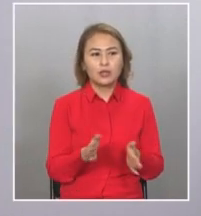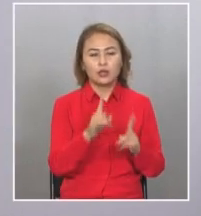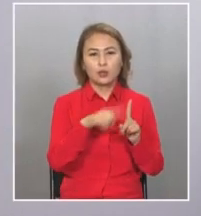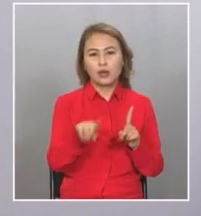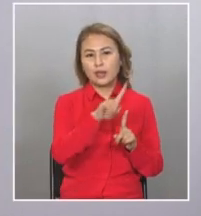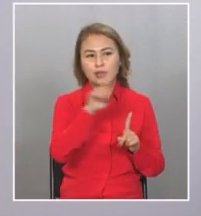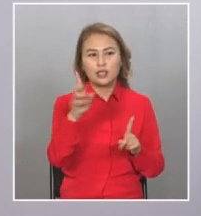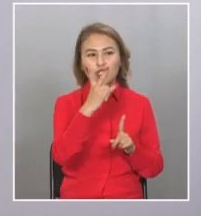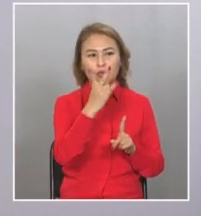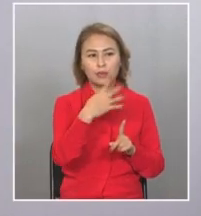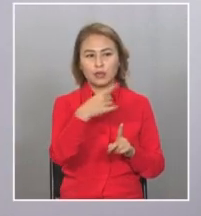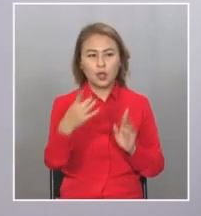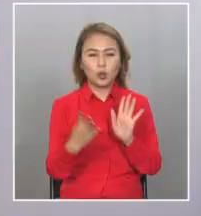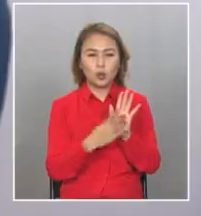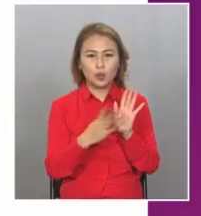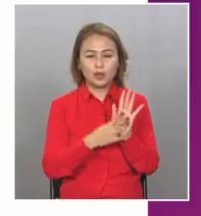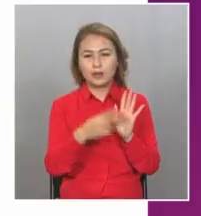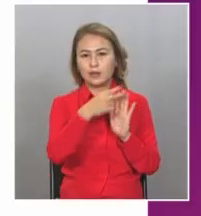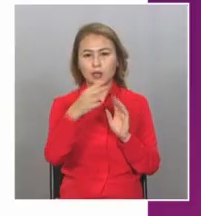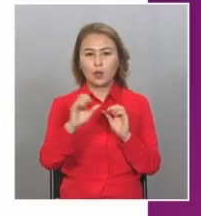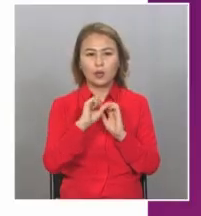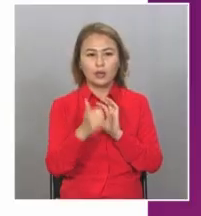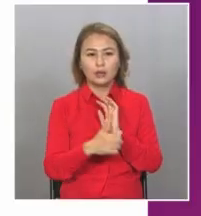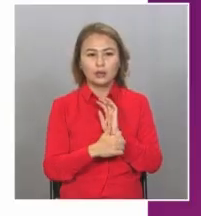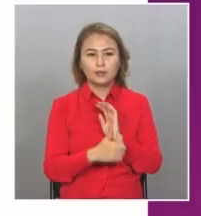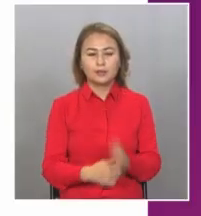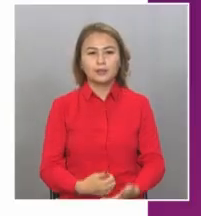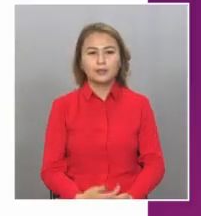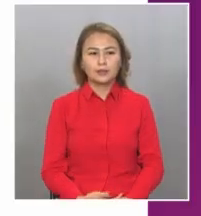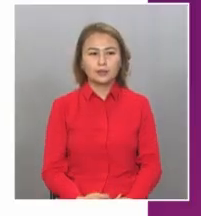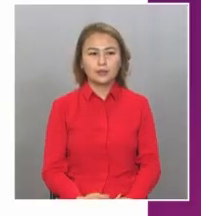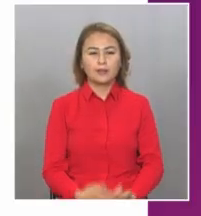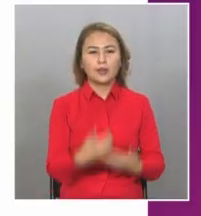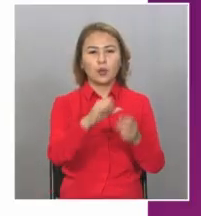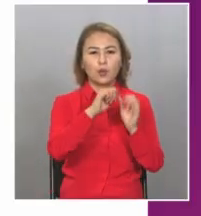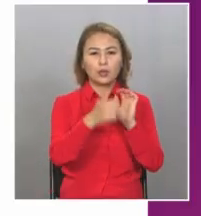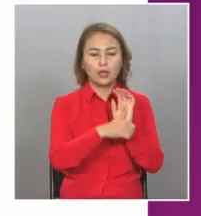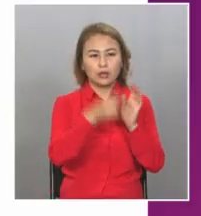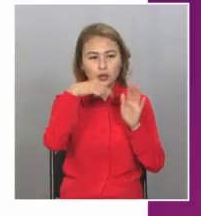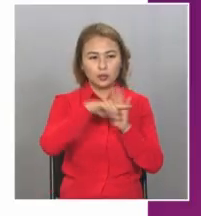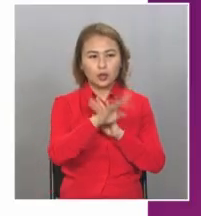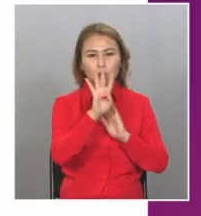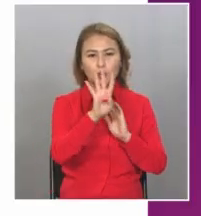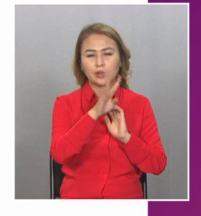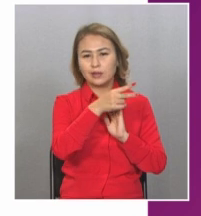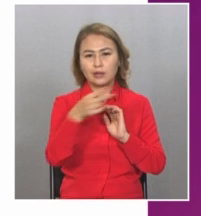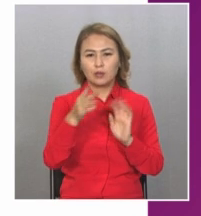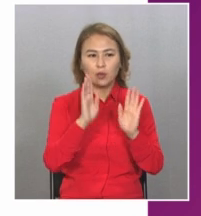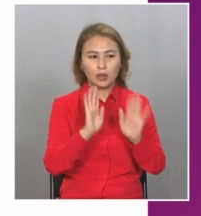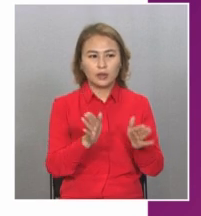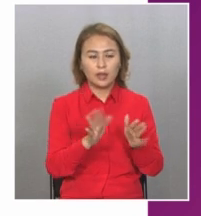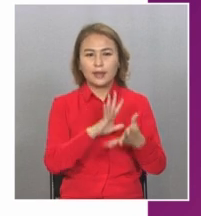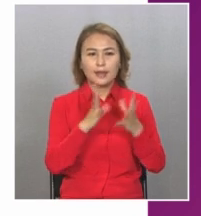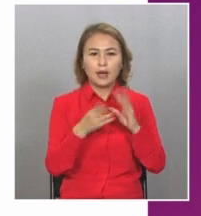астында 25 пен 9-дың айырмасы. Ол 16-ға тең, 16-дан түбір 4-ке тең болады.